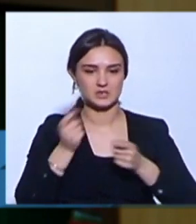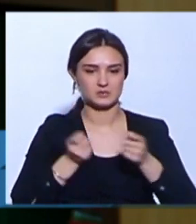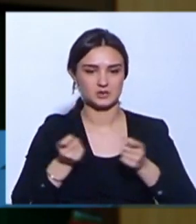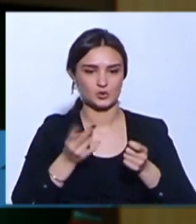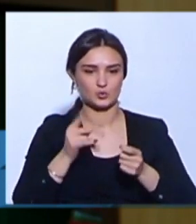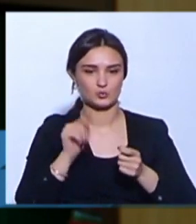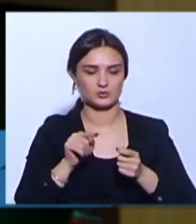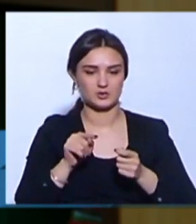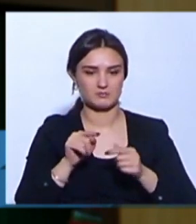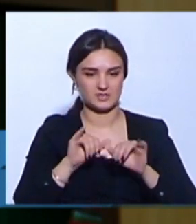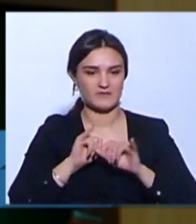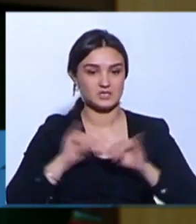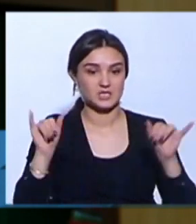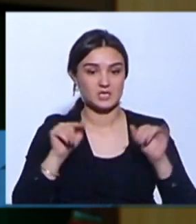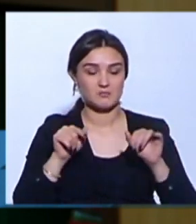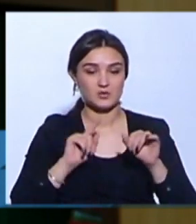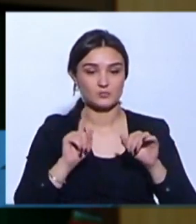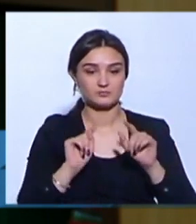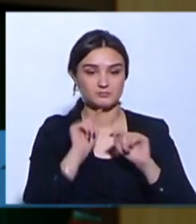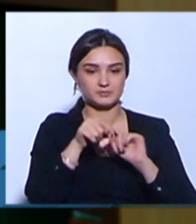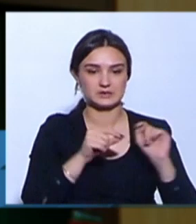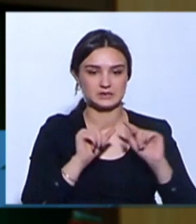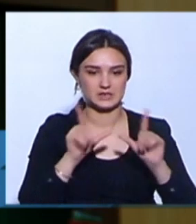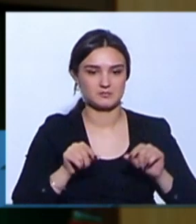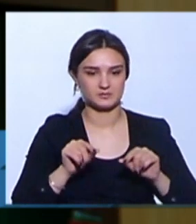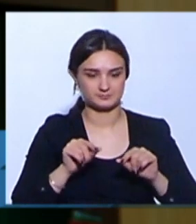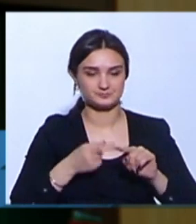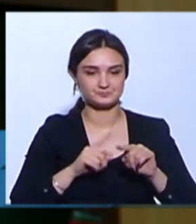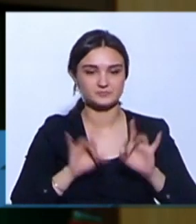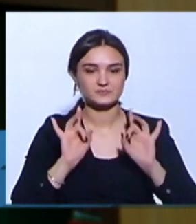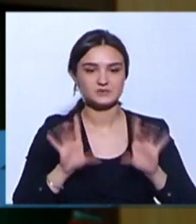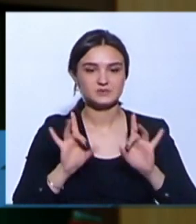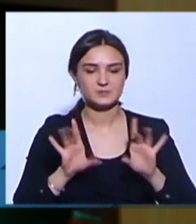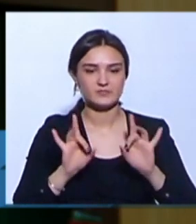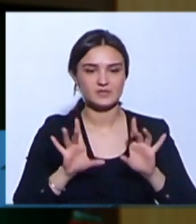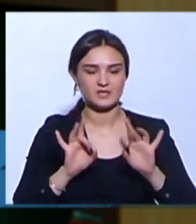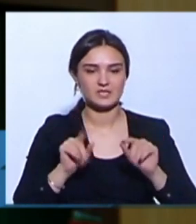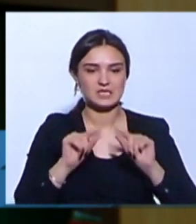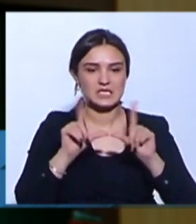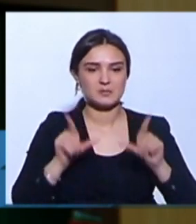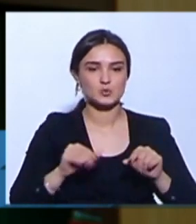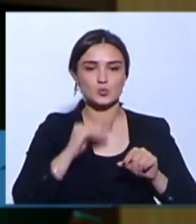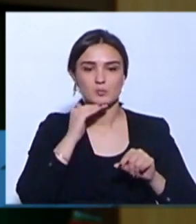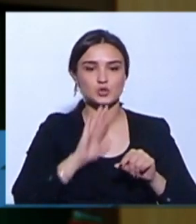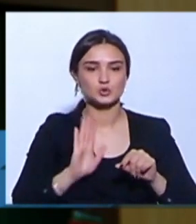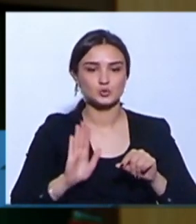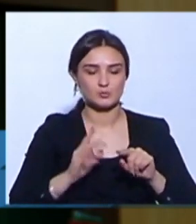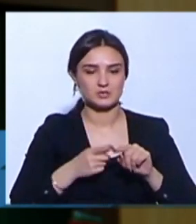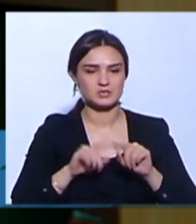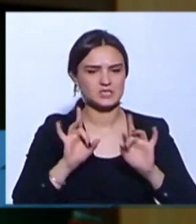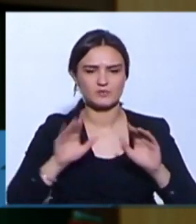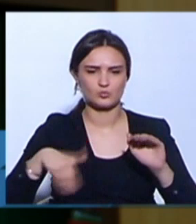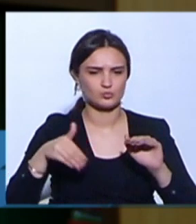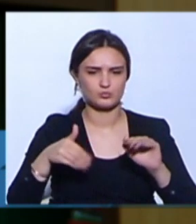მოეკიდონ ამ ფარულ ეპიდემიას. ანუ ფარულ ეპიდემიას კიდევ ერთხელ ხაზს უსმევ, ტკივილი არ ახასიათებს თირკმლის უკმარისობას და ეს არის